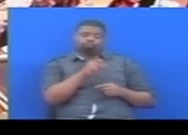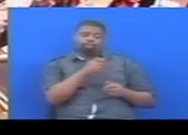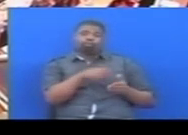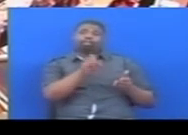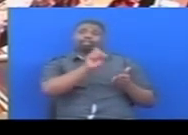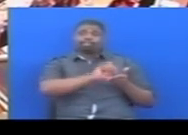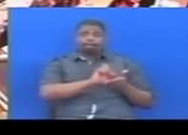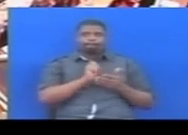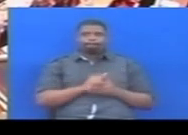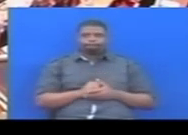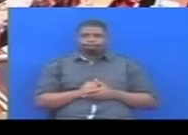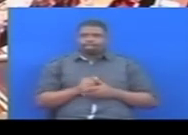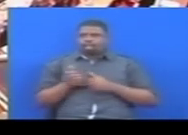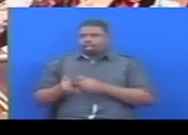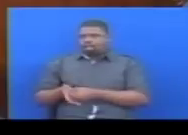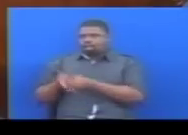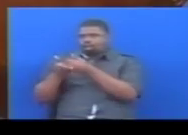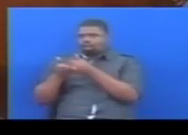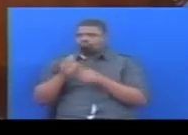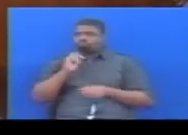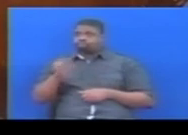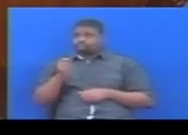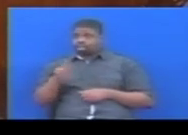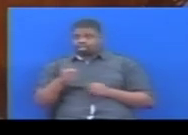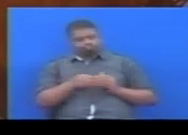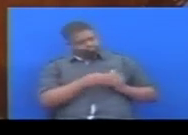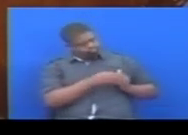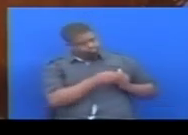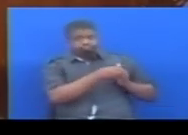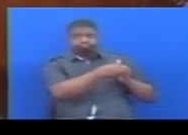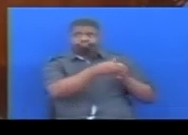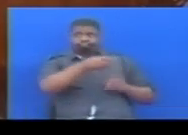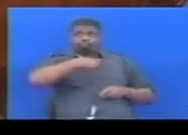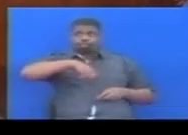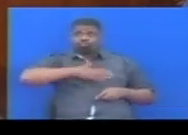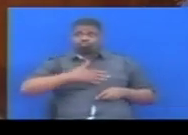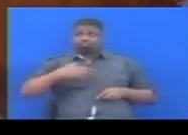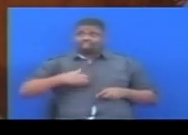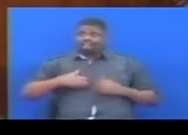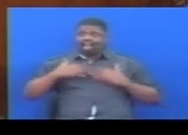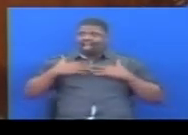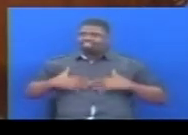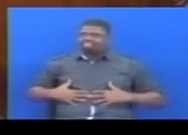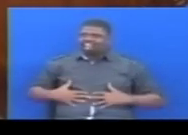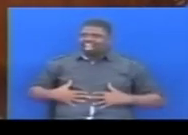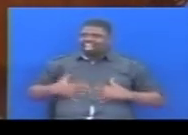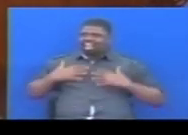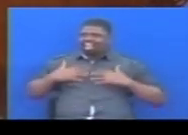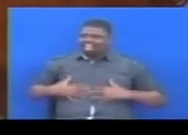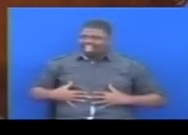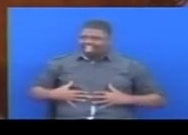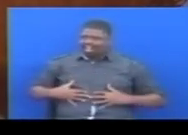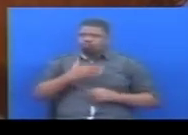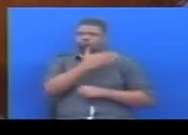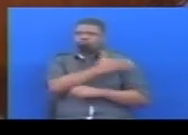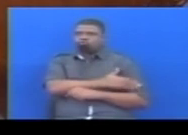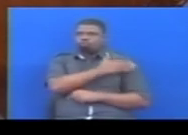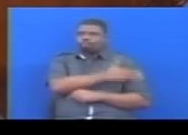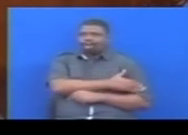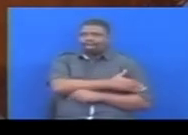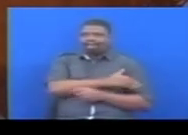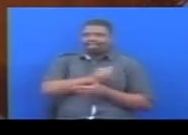Mheshimiwa Naibu Spika, kwa mujibu wa mwongozo wetu wa Wizara ya Afya, huduma za CT scan